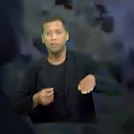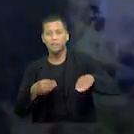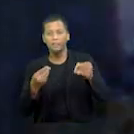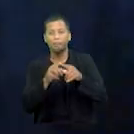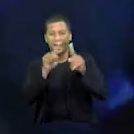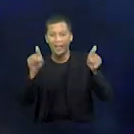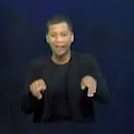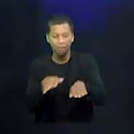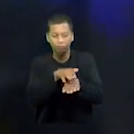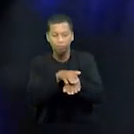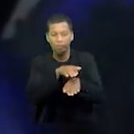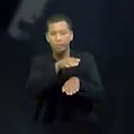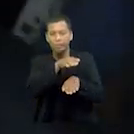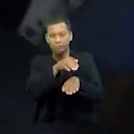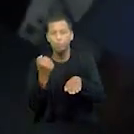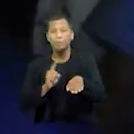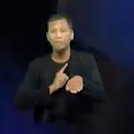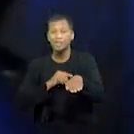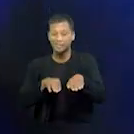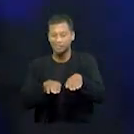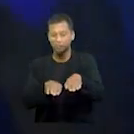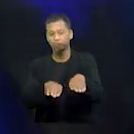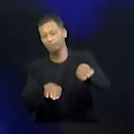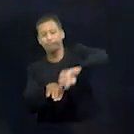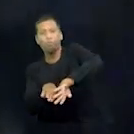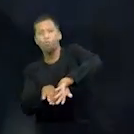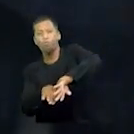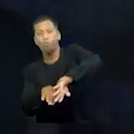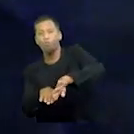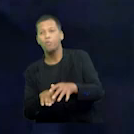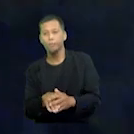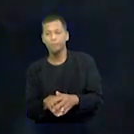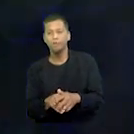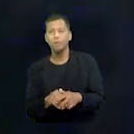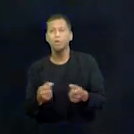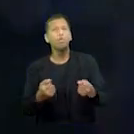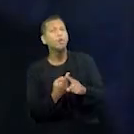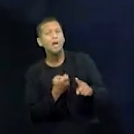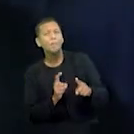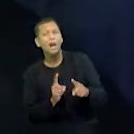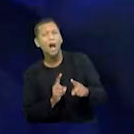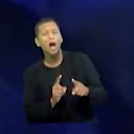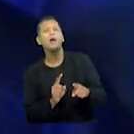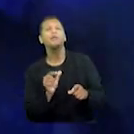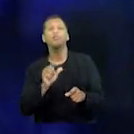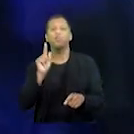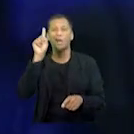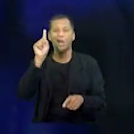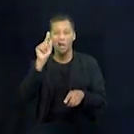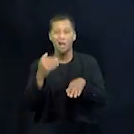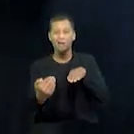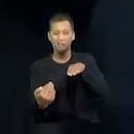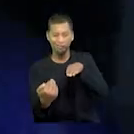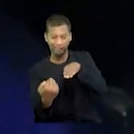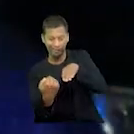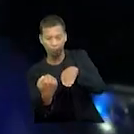dengan mobil Panther. Yang... Truknya dari mana? Ya? Truknya dari mana? Truk dari arah utara, Pak. Dari arah utara. Muat apa